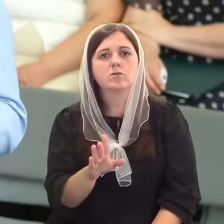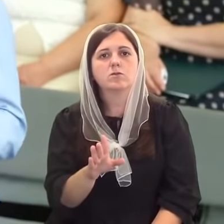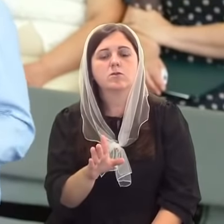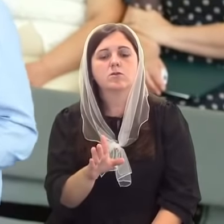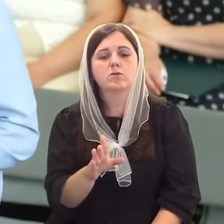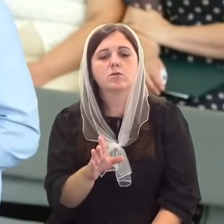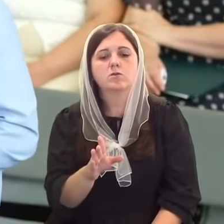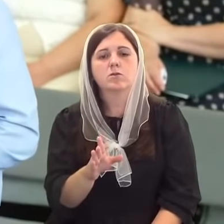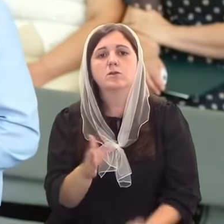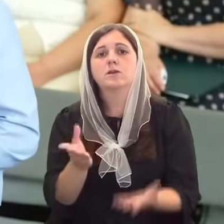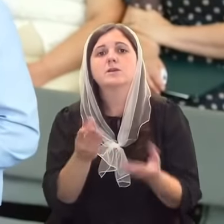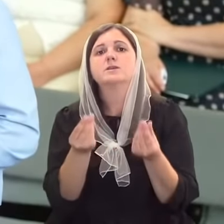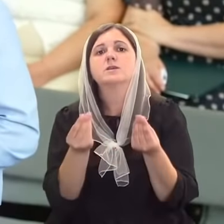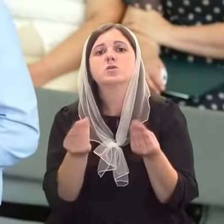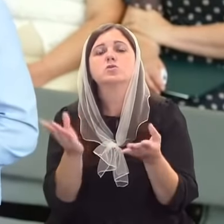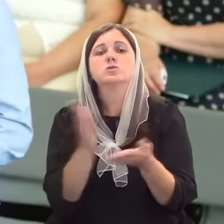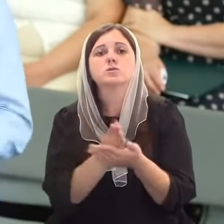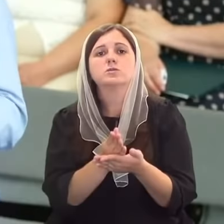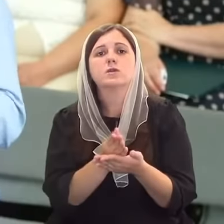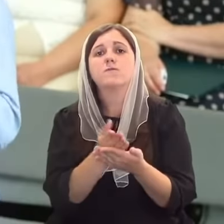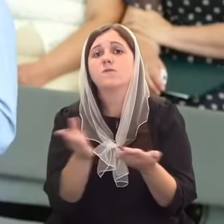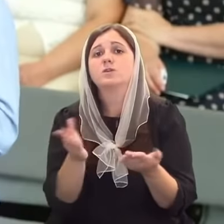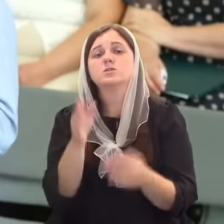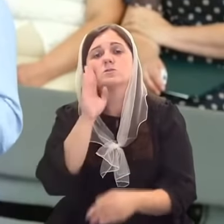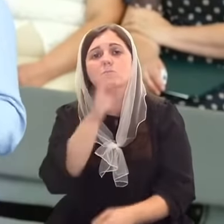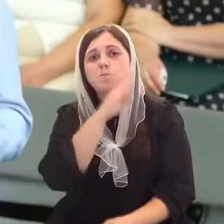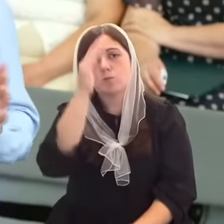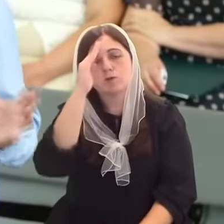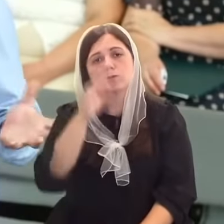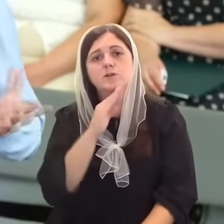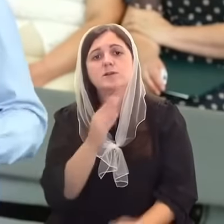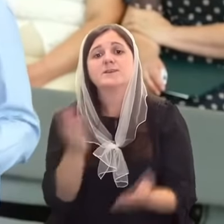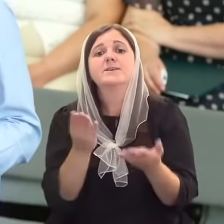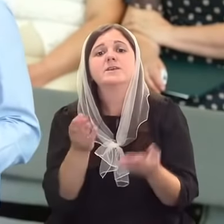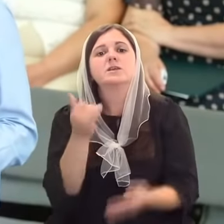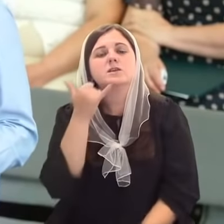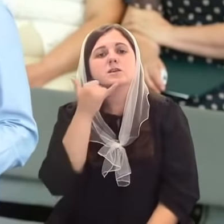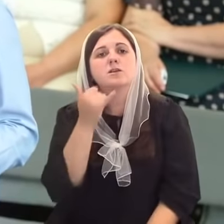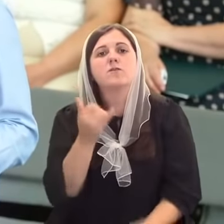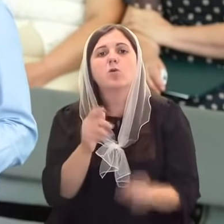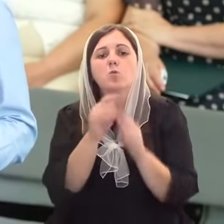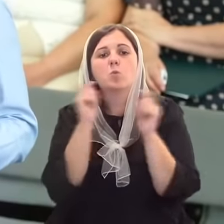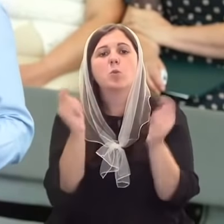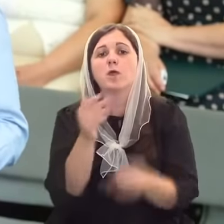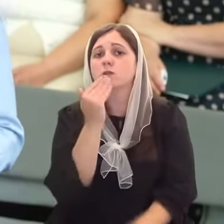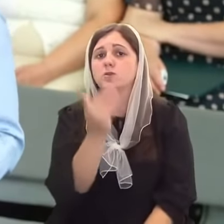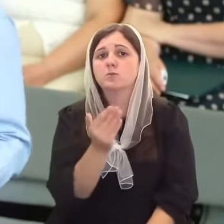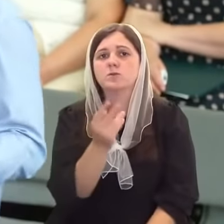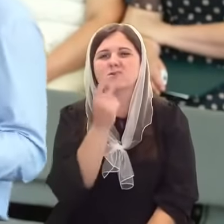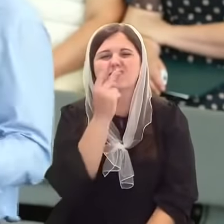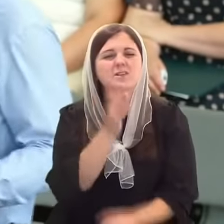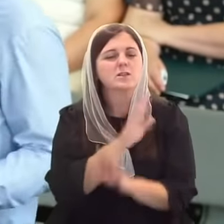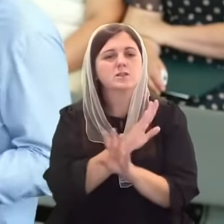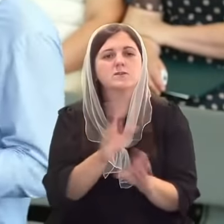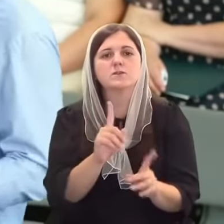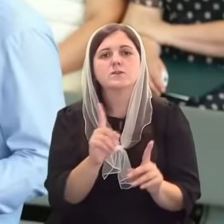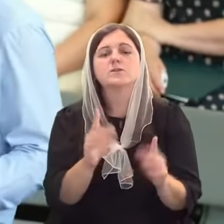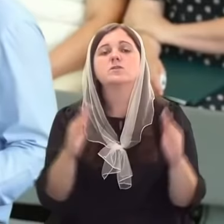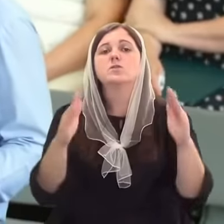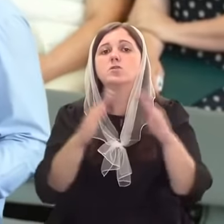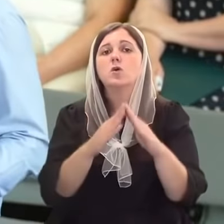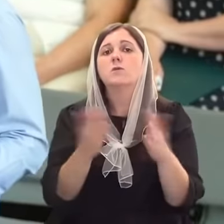размера кошелек ваших родителей, какой телефон дарит тебе отец или мать. Не смотри, в каком доме